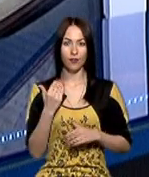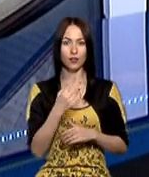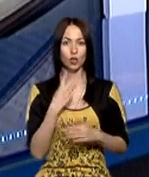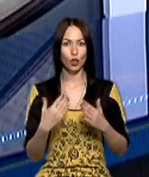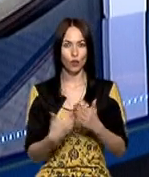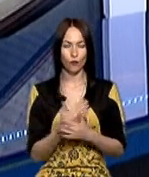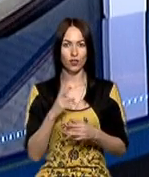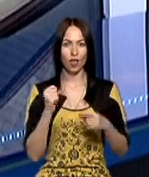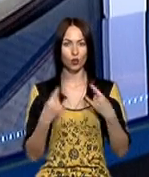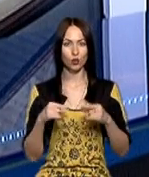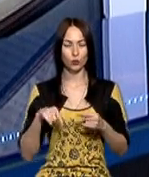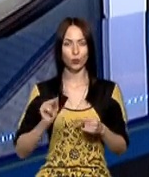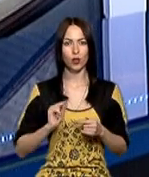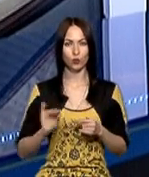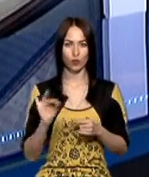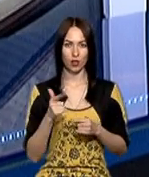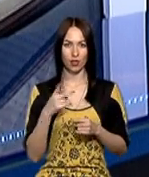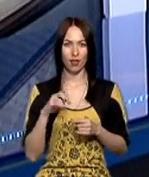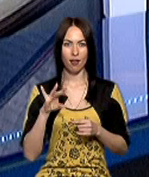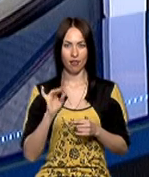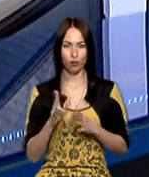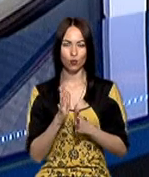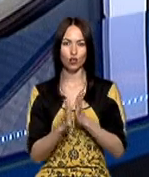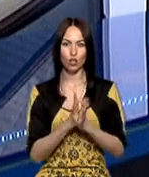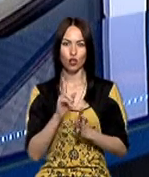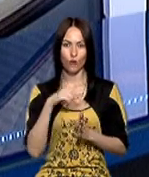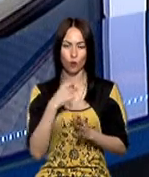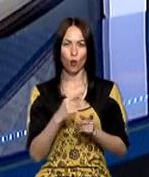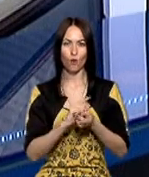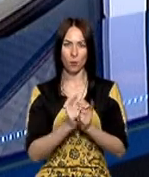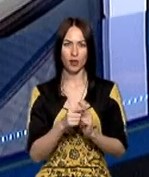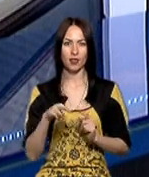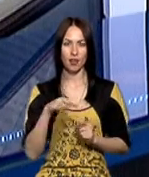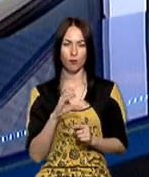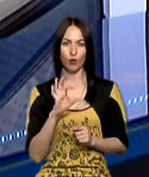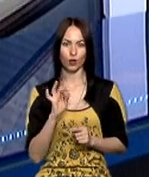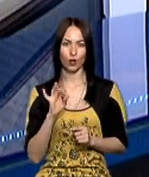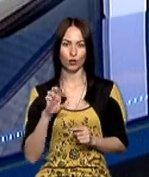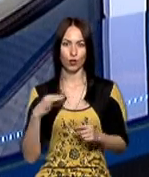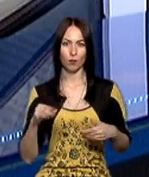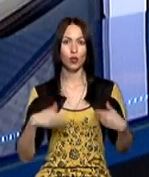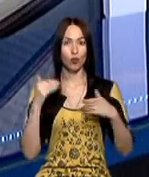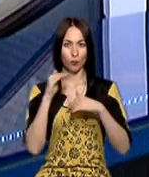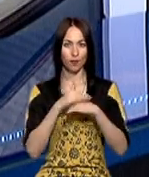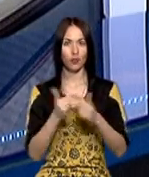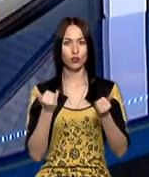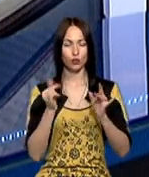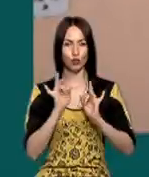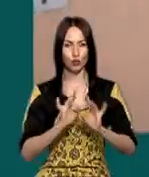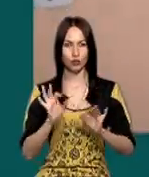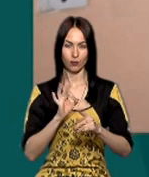Ви дивитесь новини на Суспільному. У студії Ірина Гнатюк, жестовою мовою перекладає Моніка Соробей. Вечір добрий. Сьогодні розкажемо наступне.